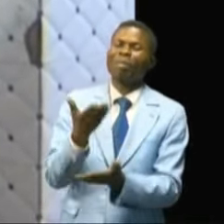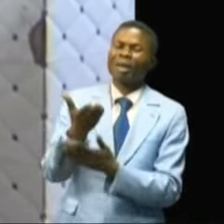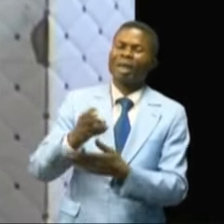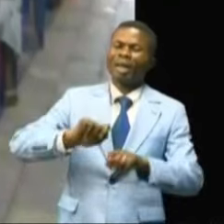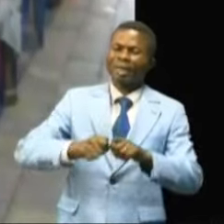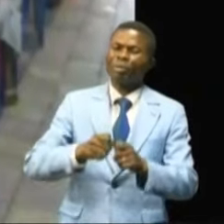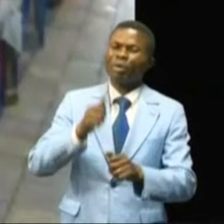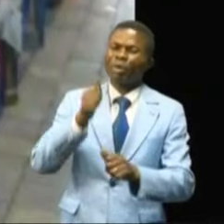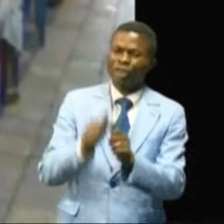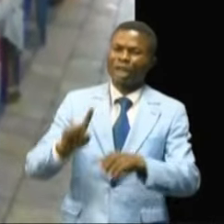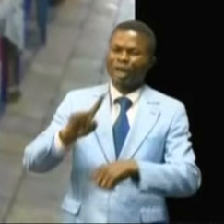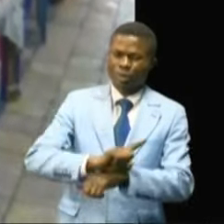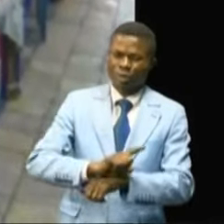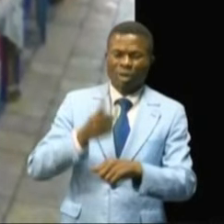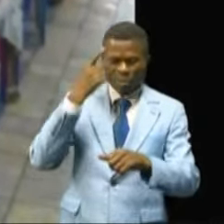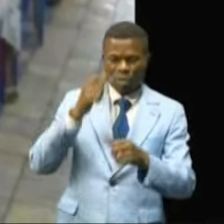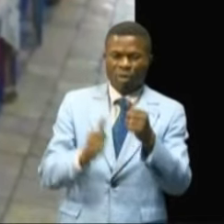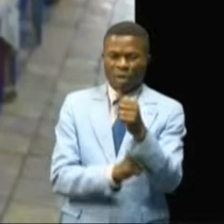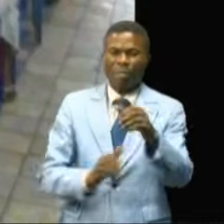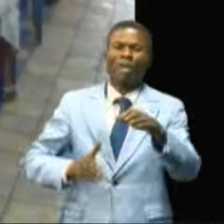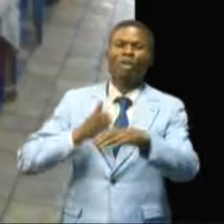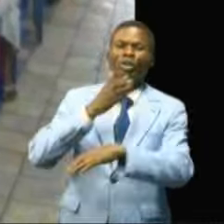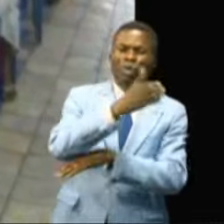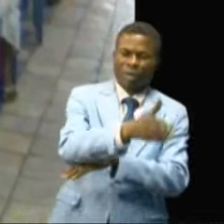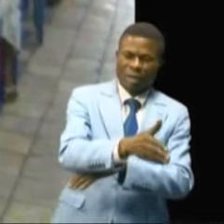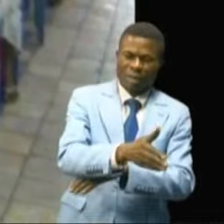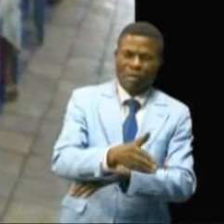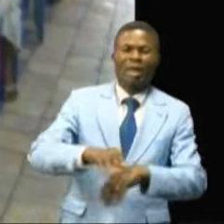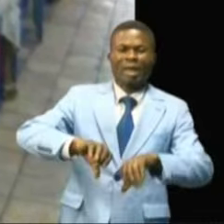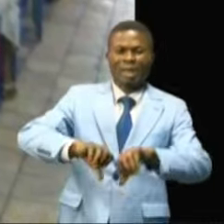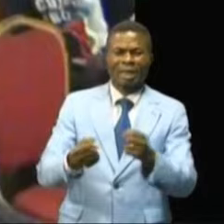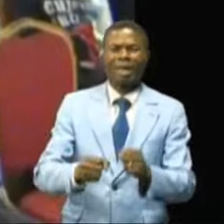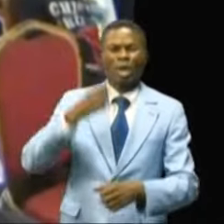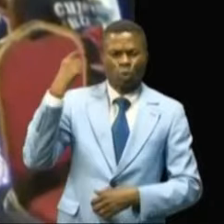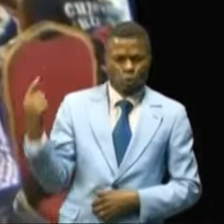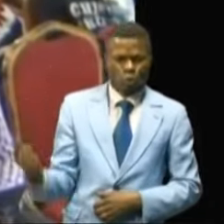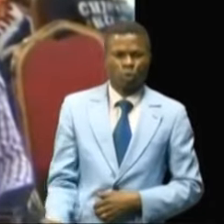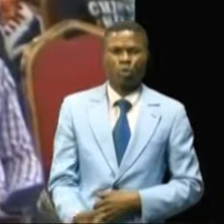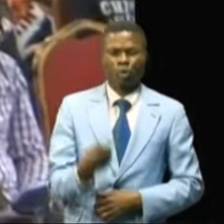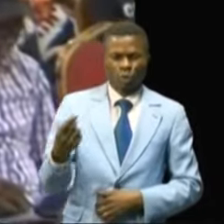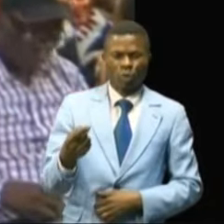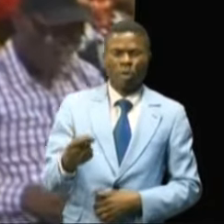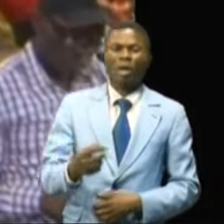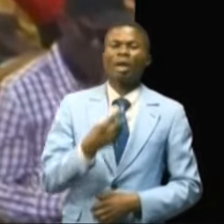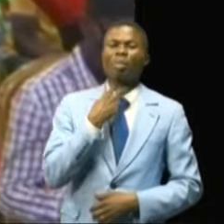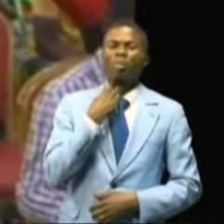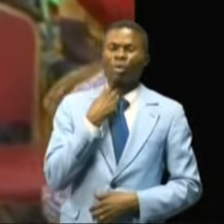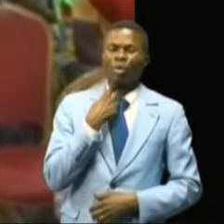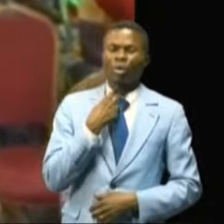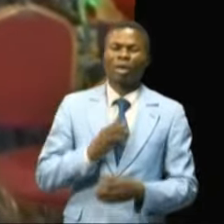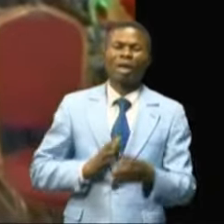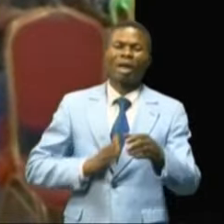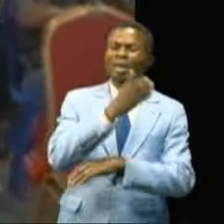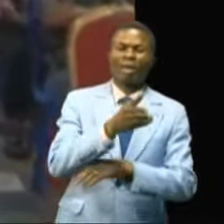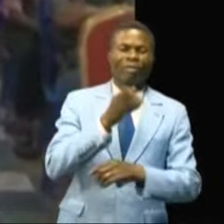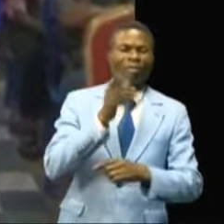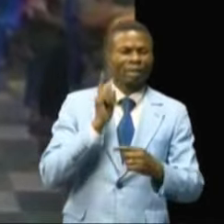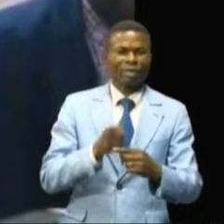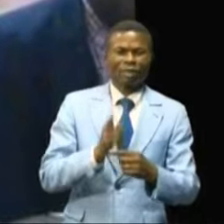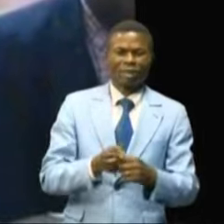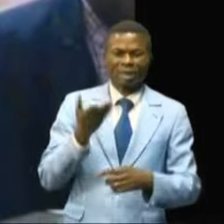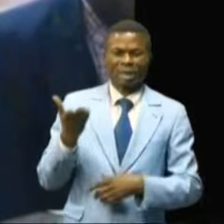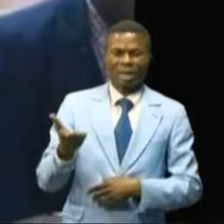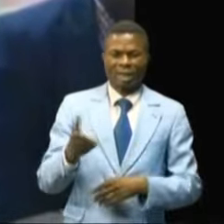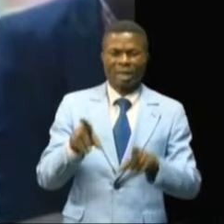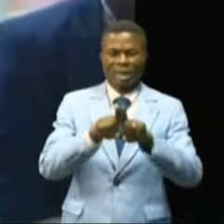quotidienne pour son exploitation et qui tombe en panne régulièrement, causant ainsi des ruptures pour la traversée des hommes